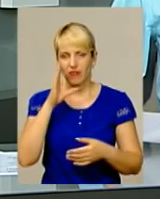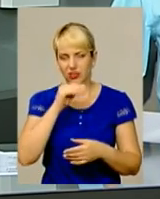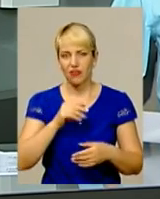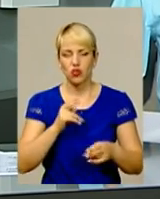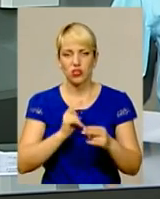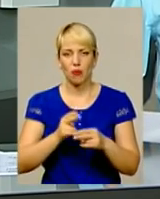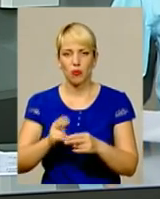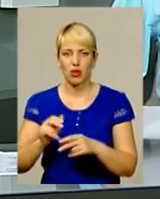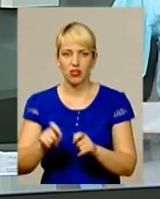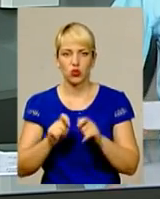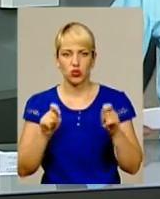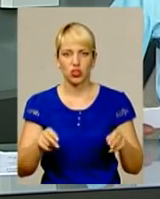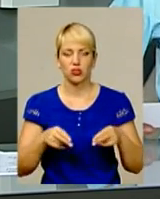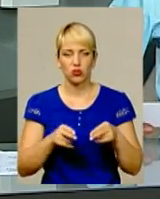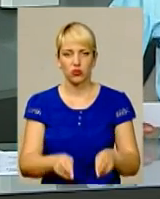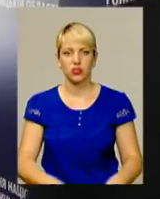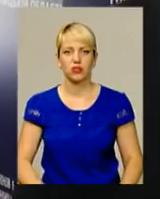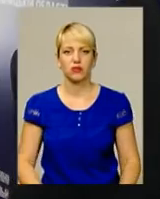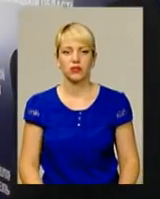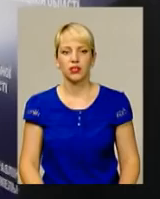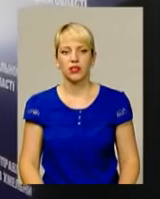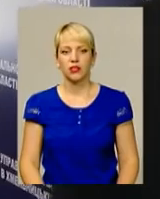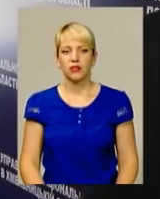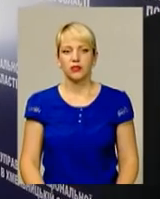та розкриття злочинів.